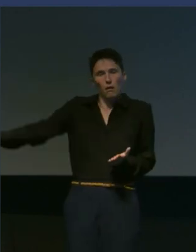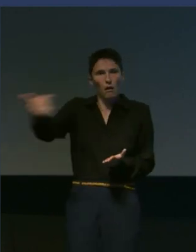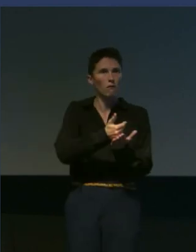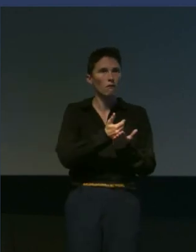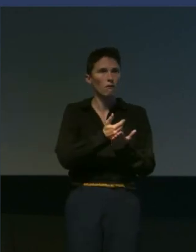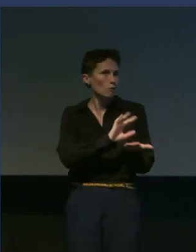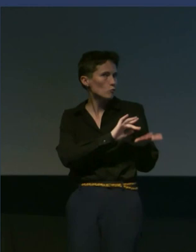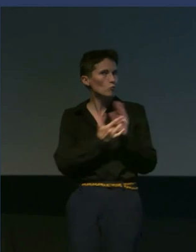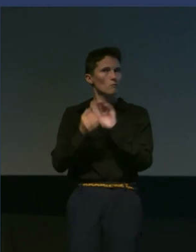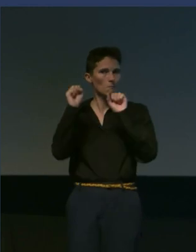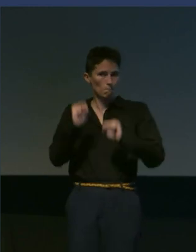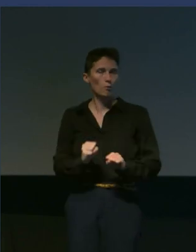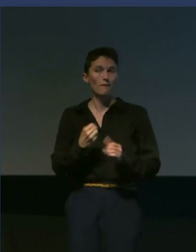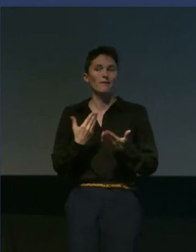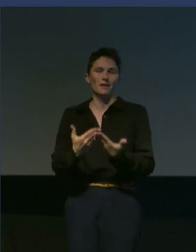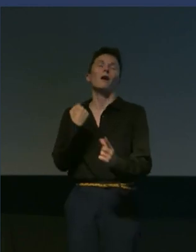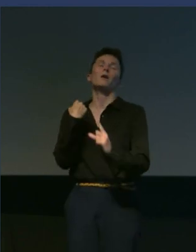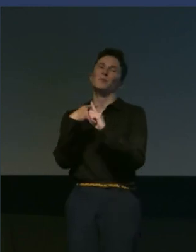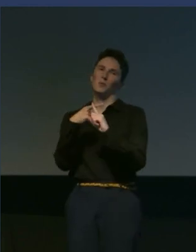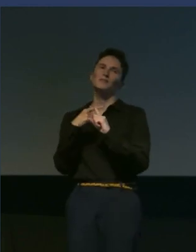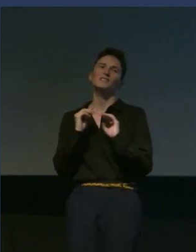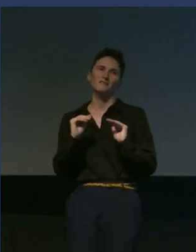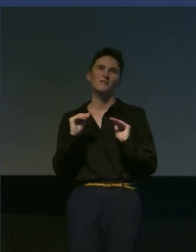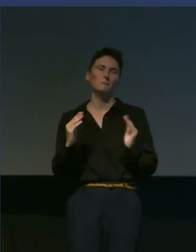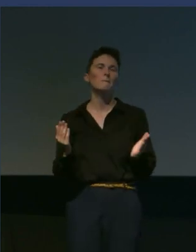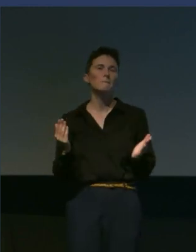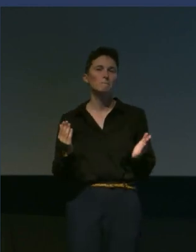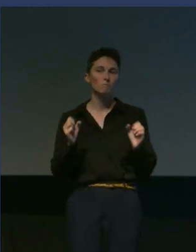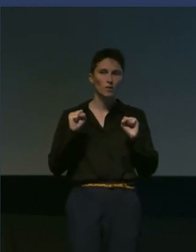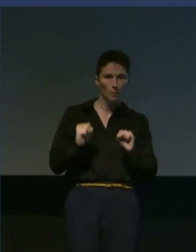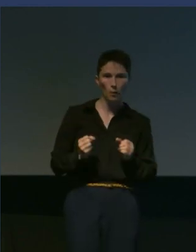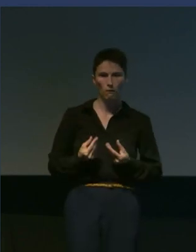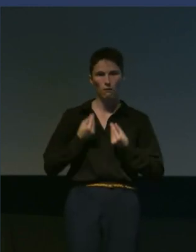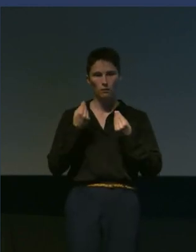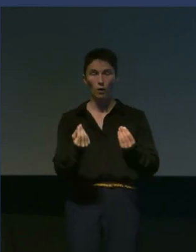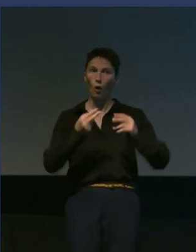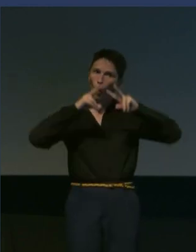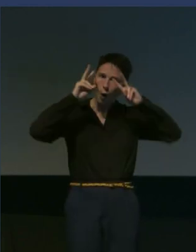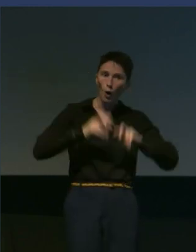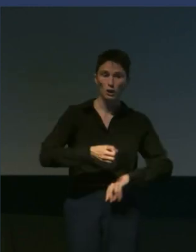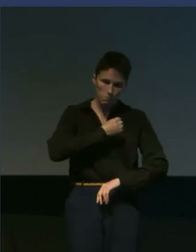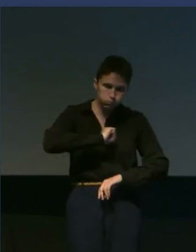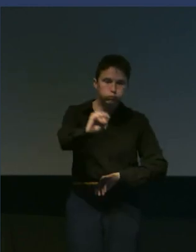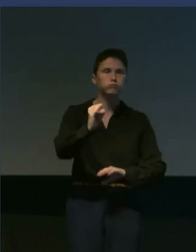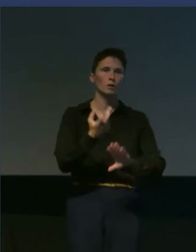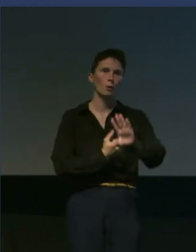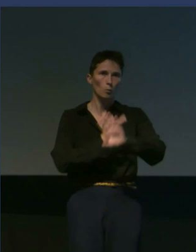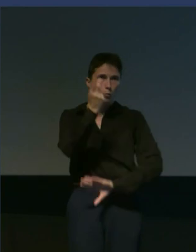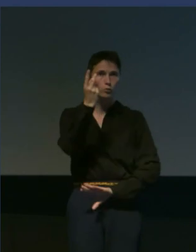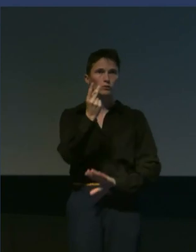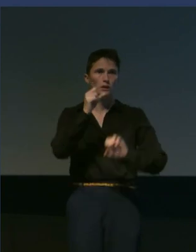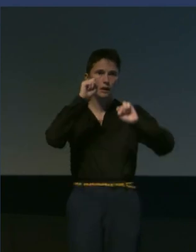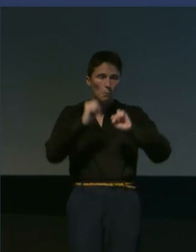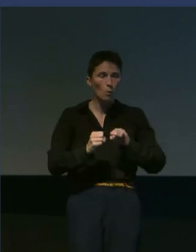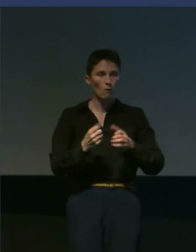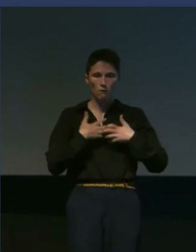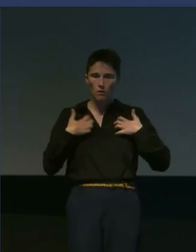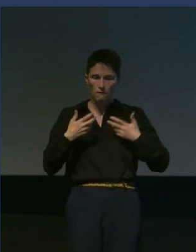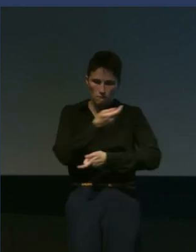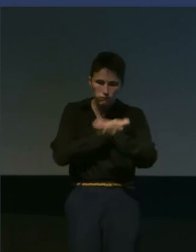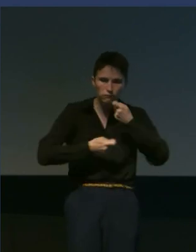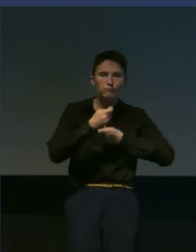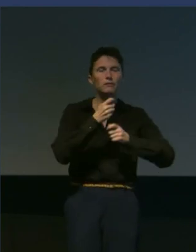effet positif. Et tu parlais de certains effets positifs, c'est vraiment de permettre de faire accélérer la recherche sur certains points. Quand on discute avec des scientifiques, il y a